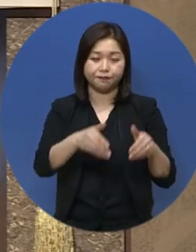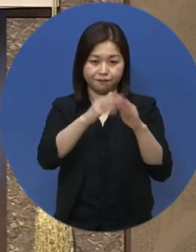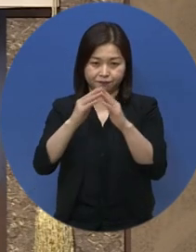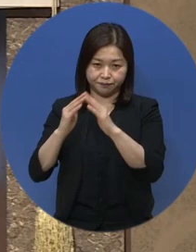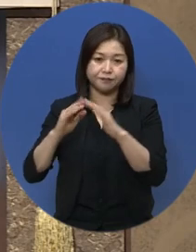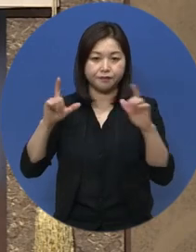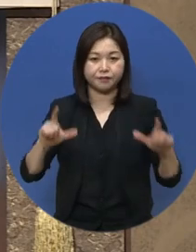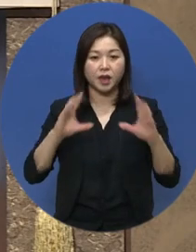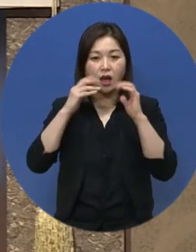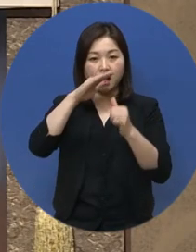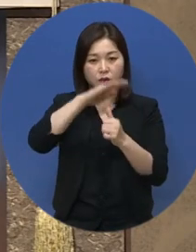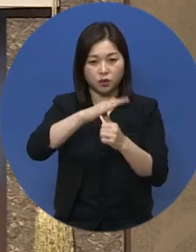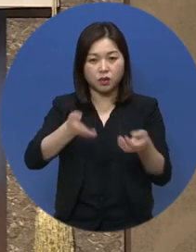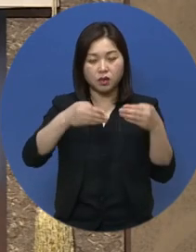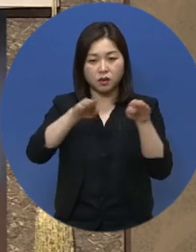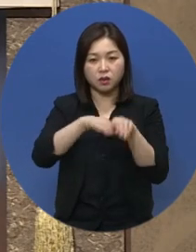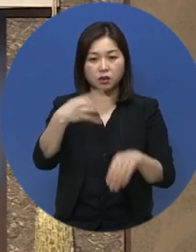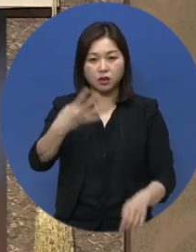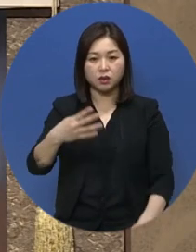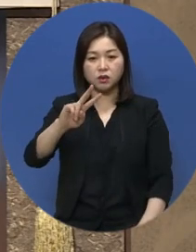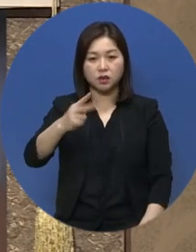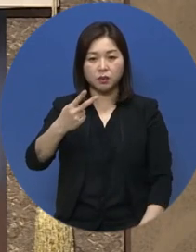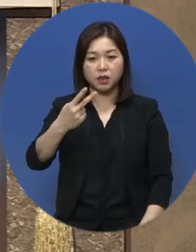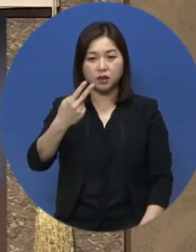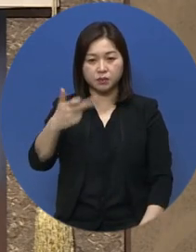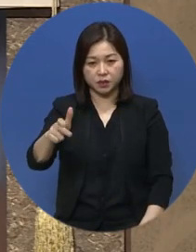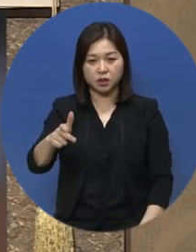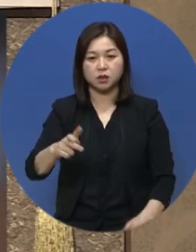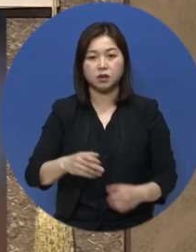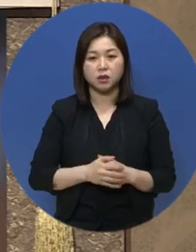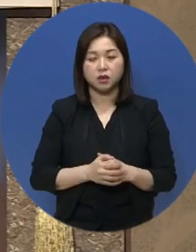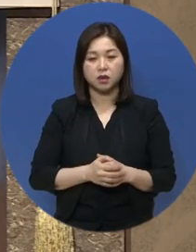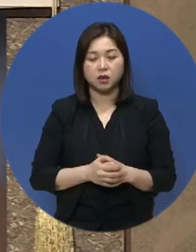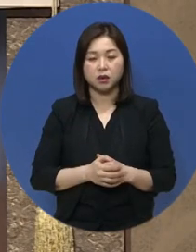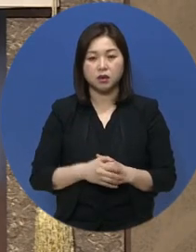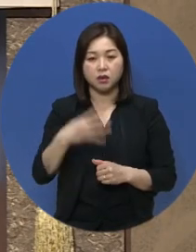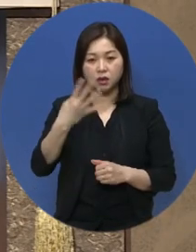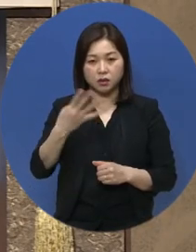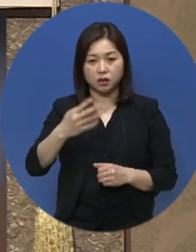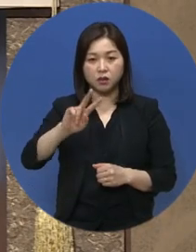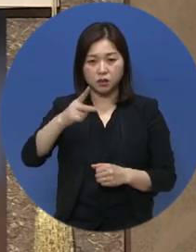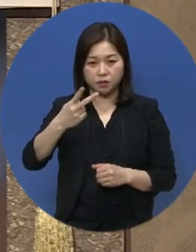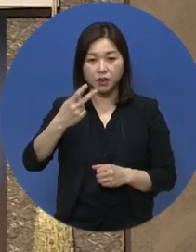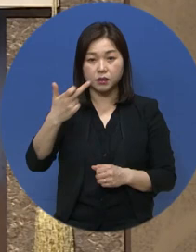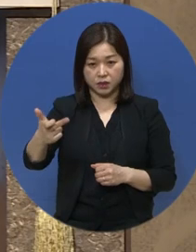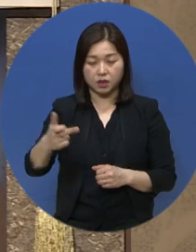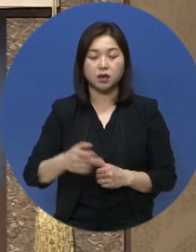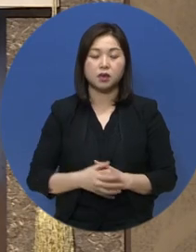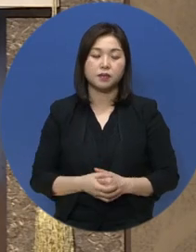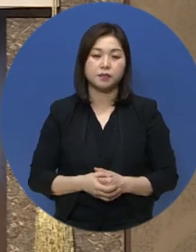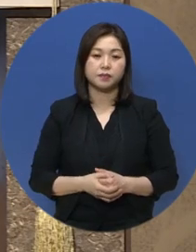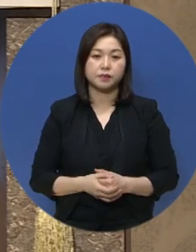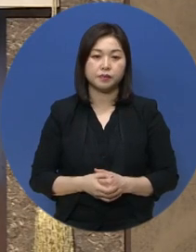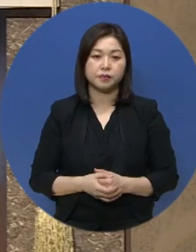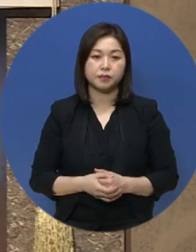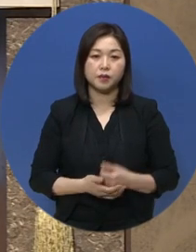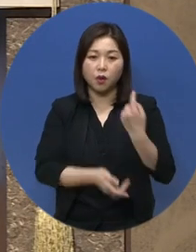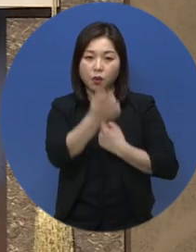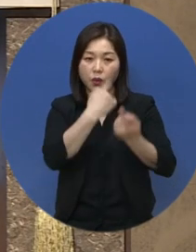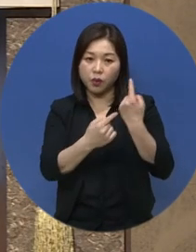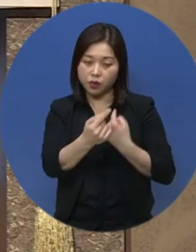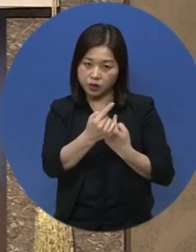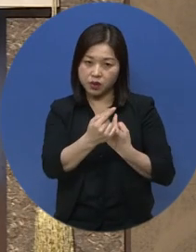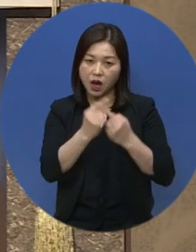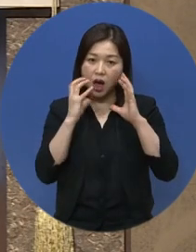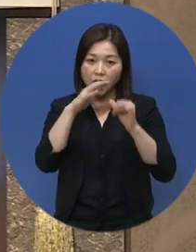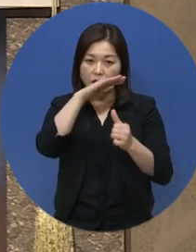아동센터는 4,127개로 나오고 있어요. 4,217개로. 4,217개. 네네. 이용 아동은 약 10만